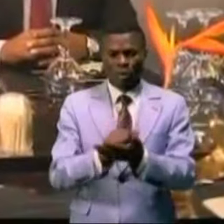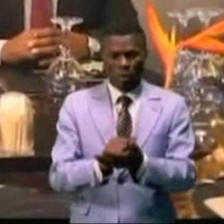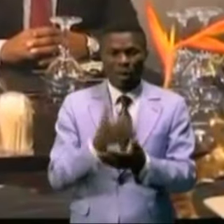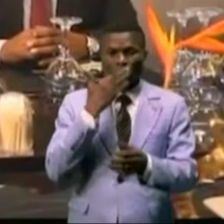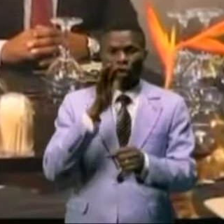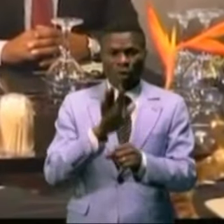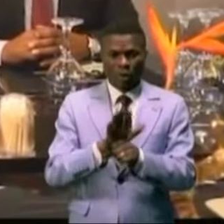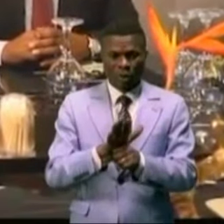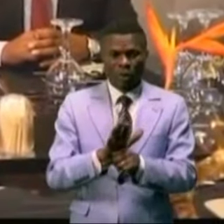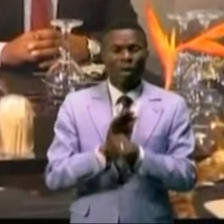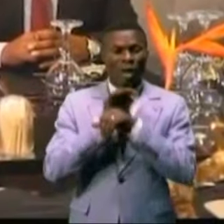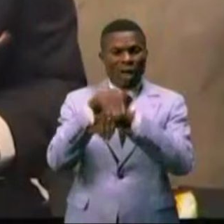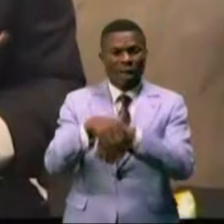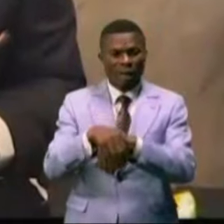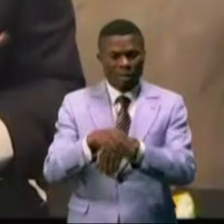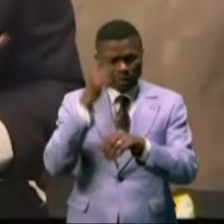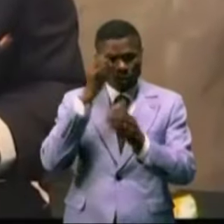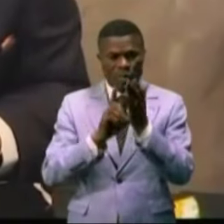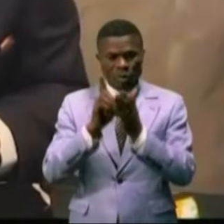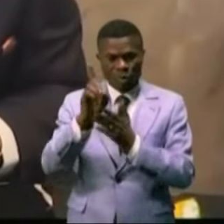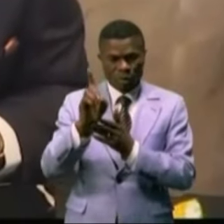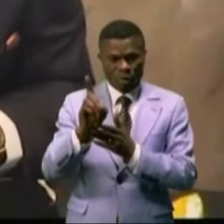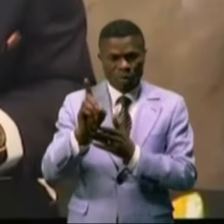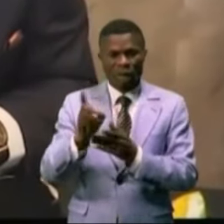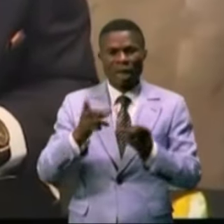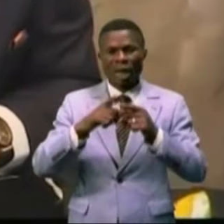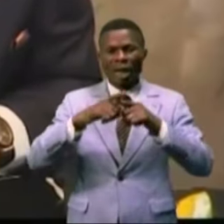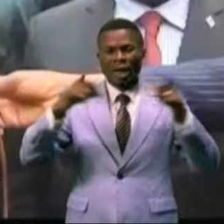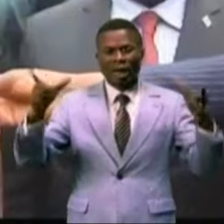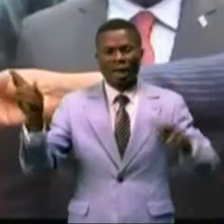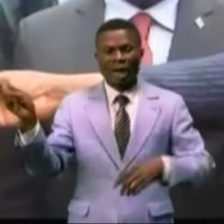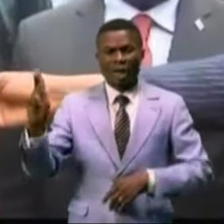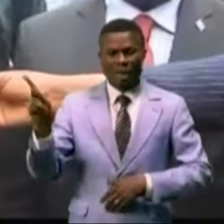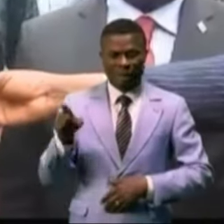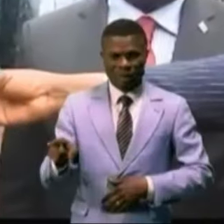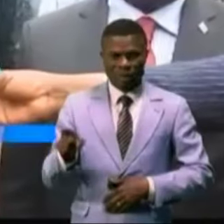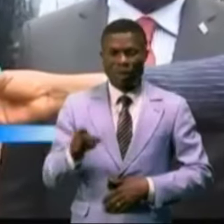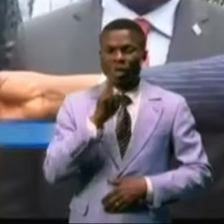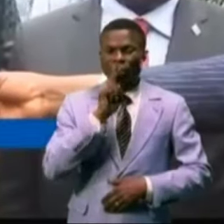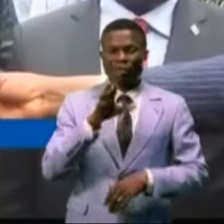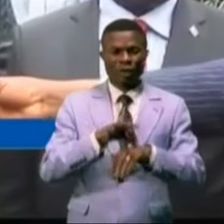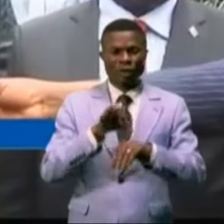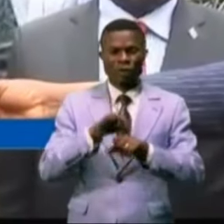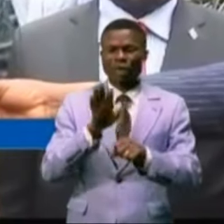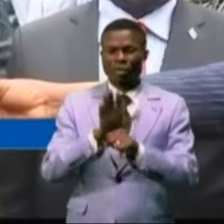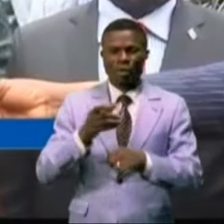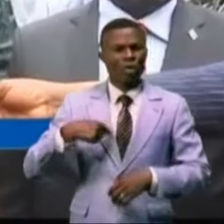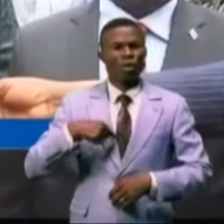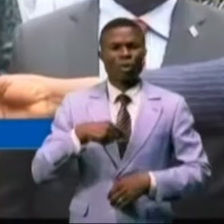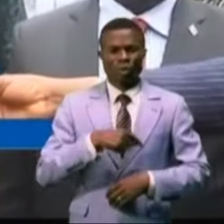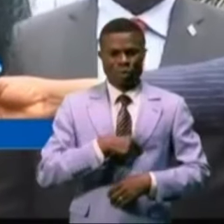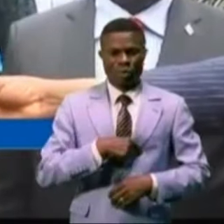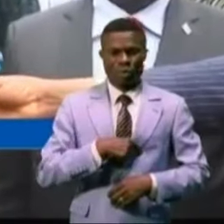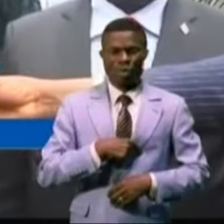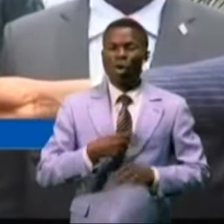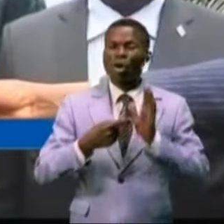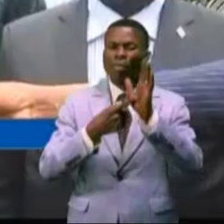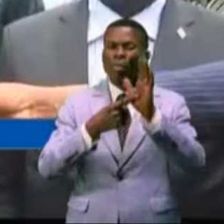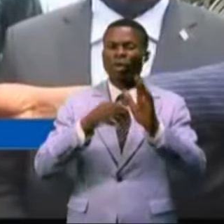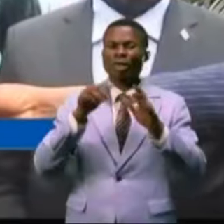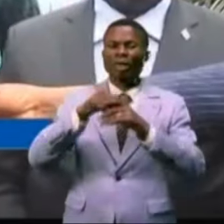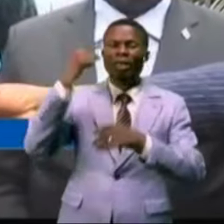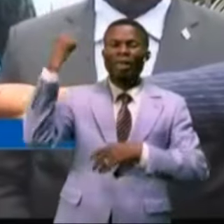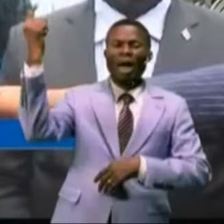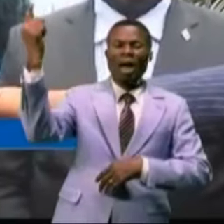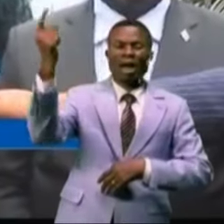promet leur implication pour booster le développement de l'espace Grand Kasaï. C'est vraiment une opportunité que nous puissions vendre, par exemple à la face